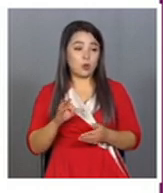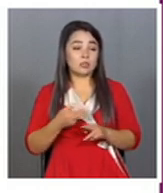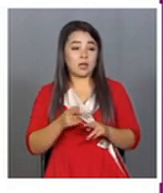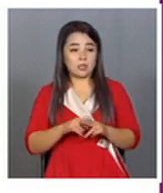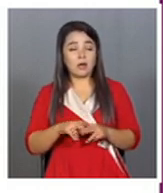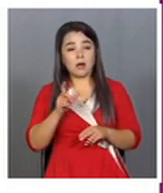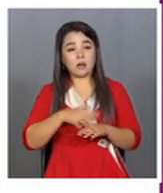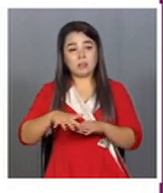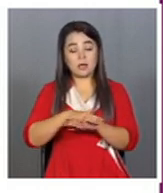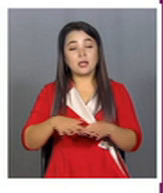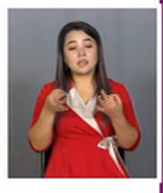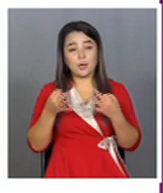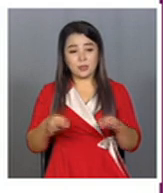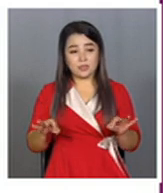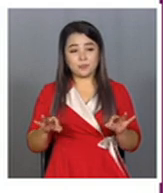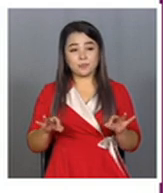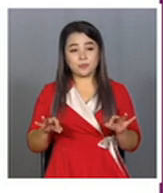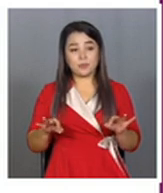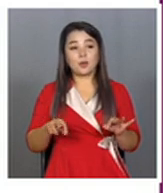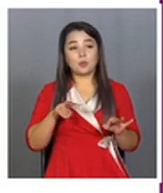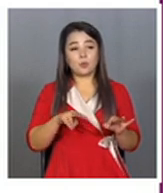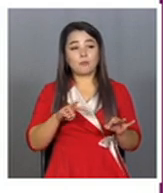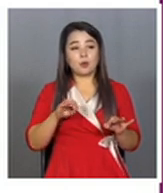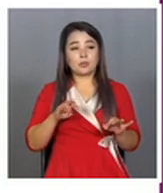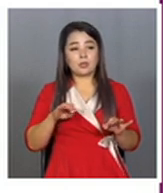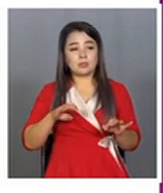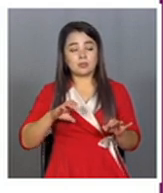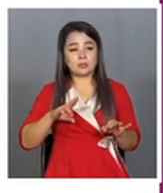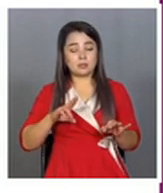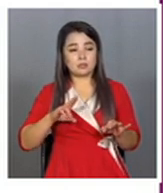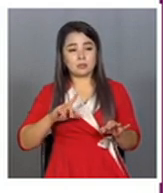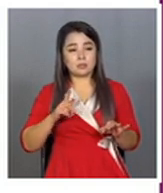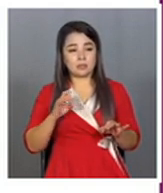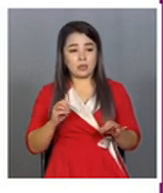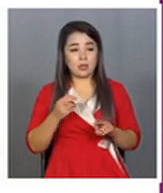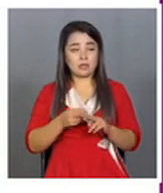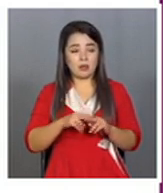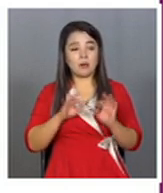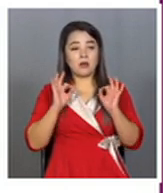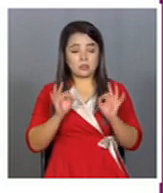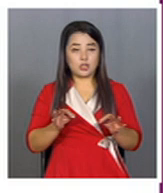халық егемендігі. Луи Монтескьенің идеясы әділ заң.